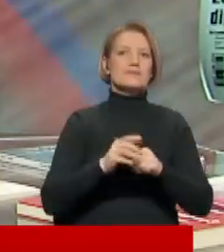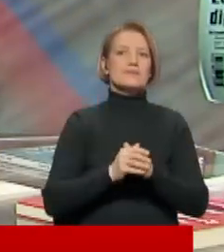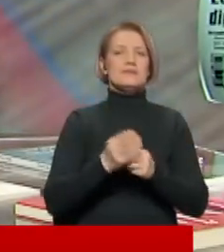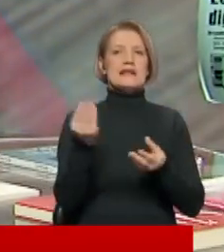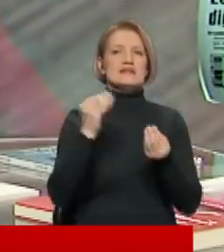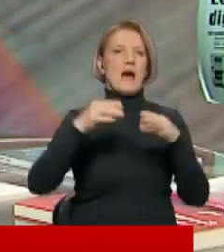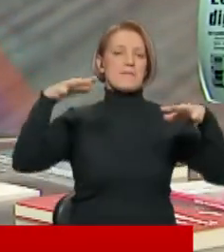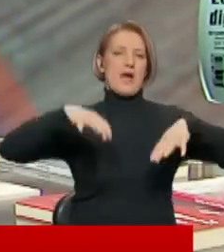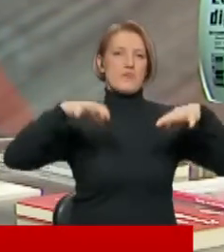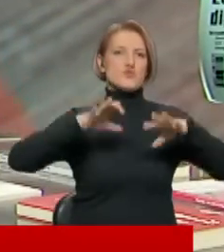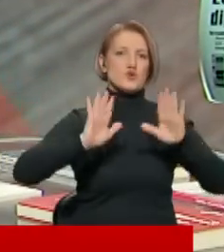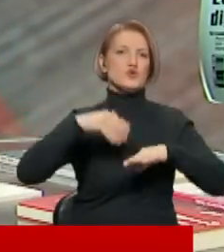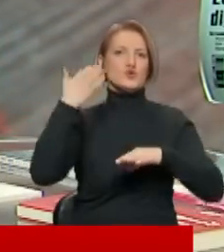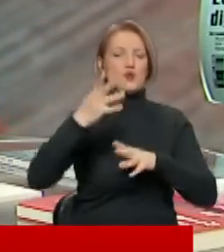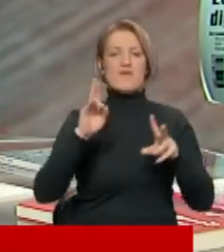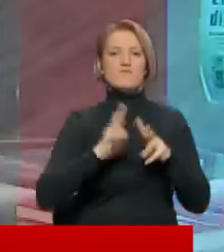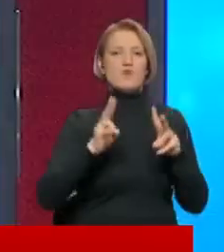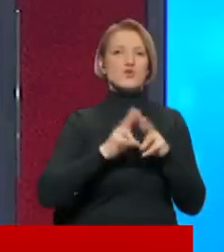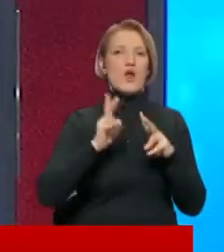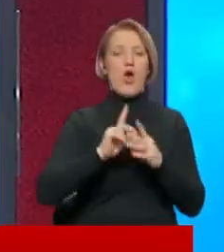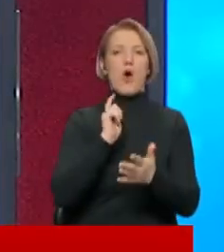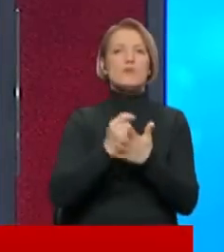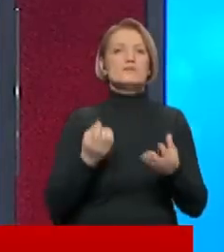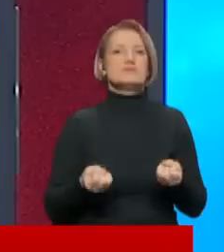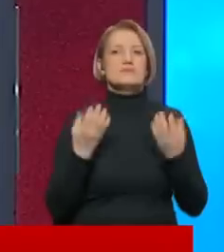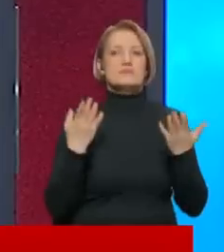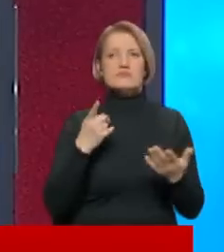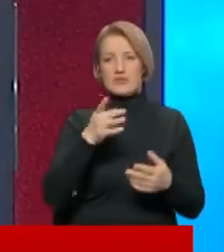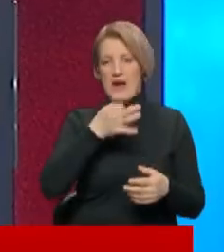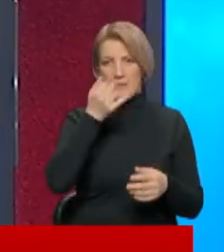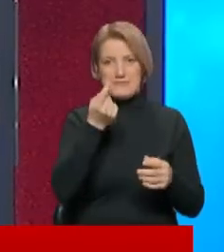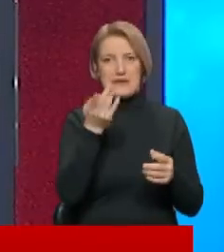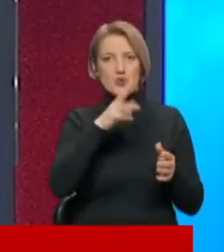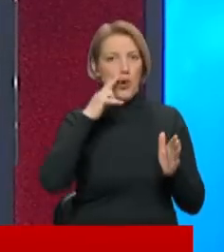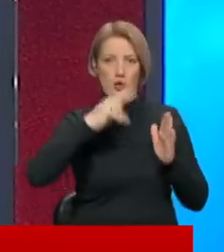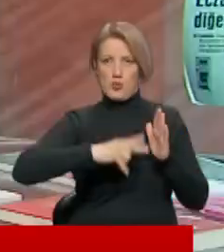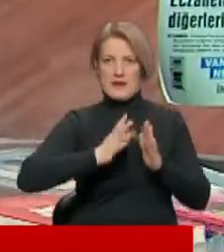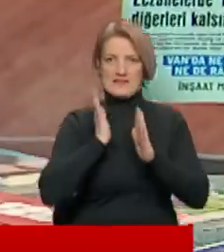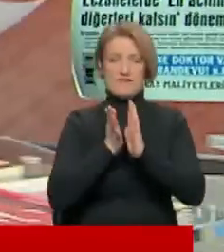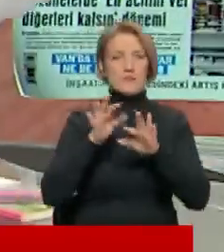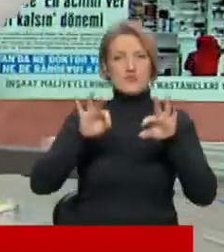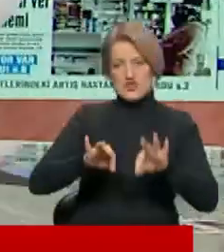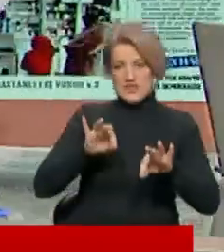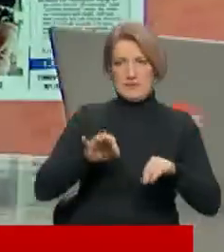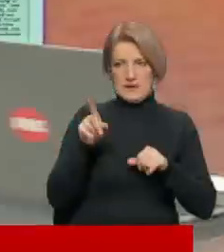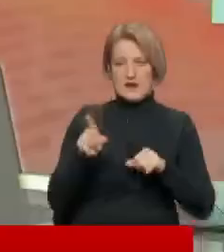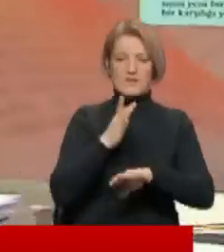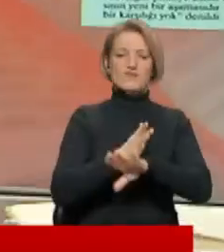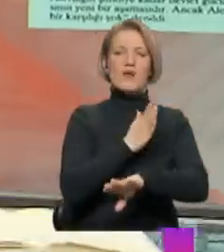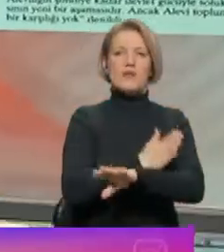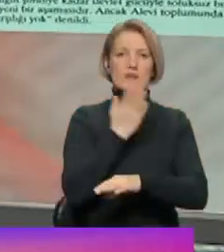zam yağmuru sonrası faturalar ödenemiyor bu haberi birazdan okumaya devam ederim ve şimdi